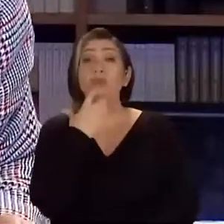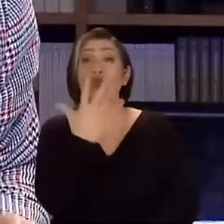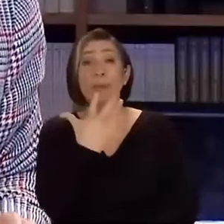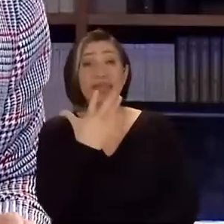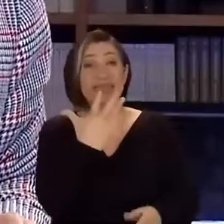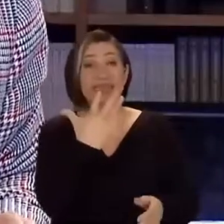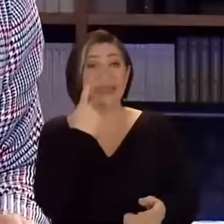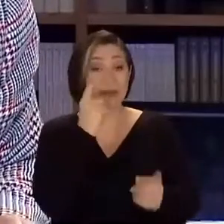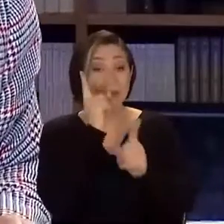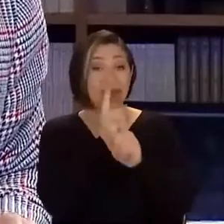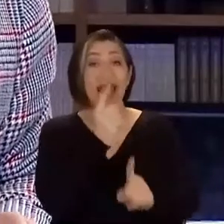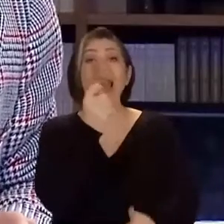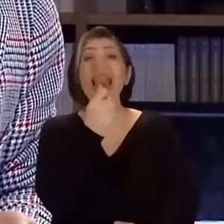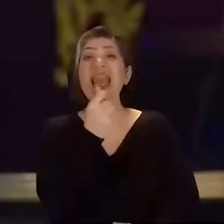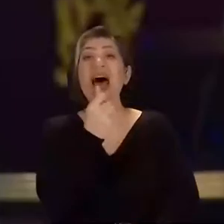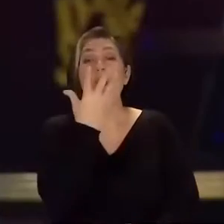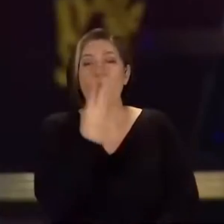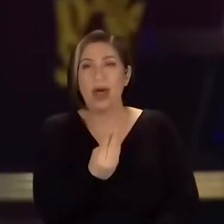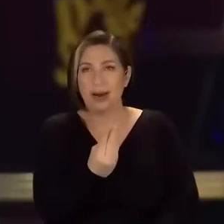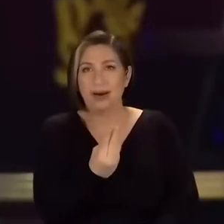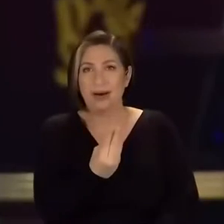domates karşılığı lira olarak